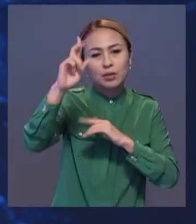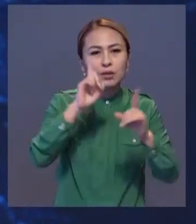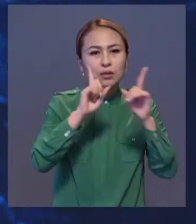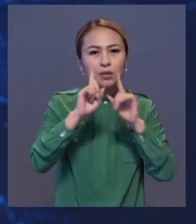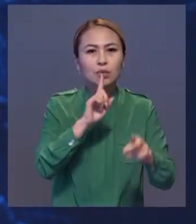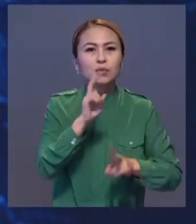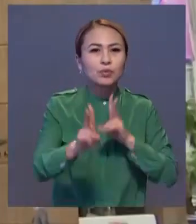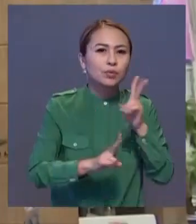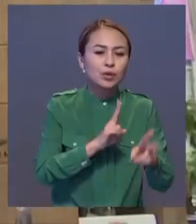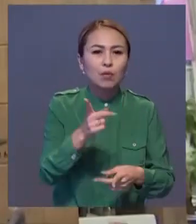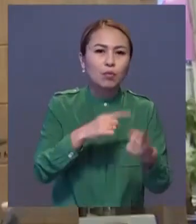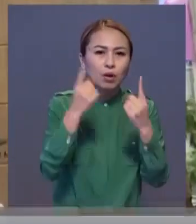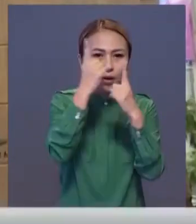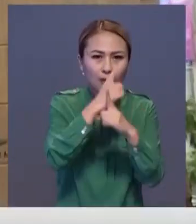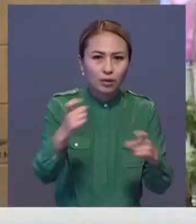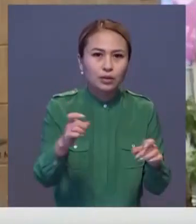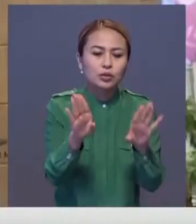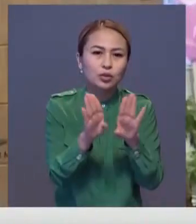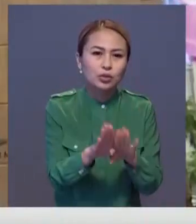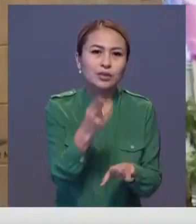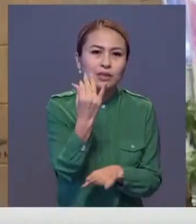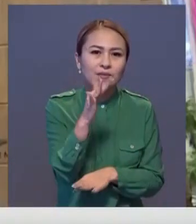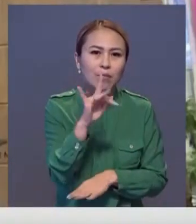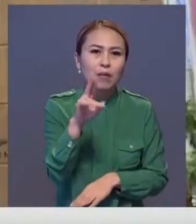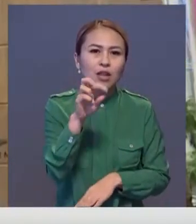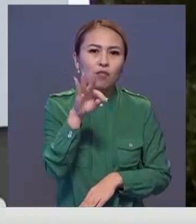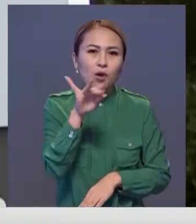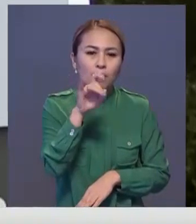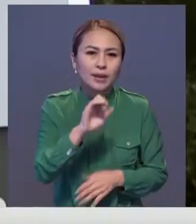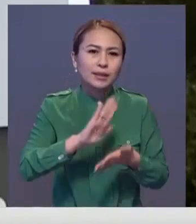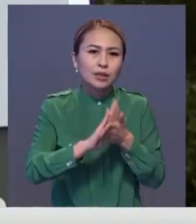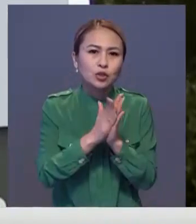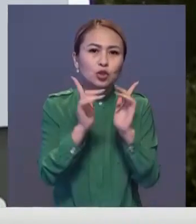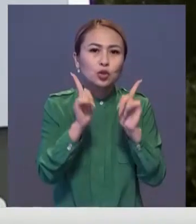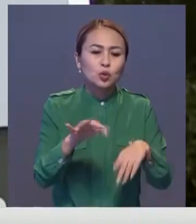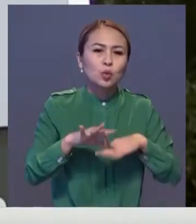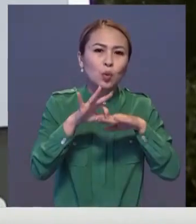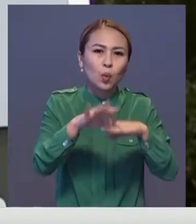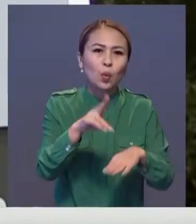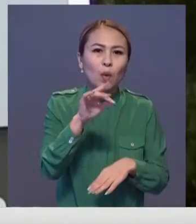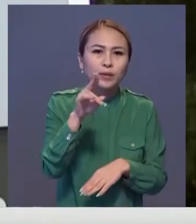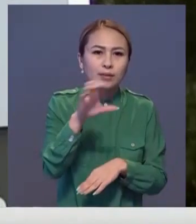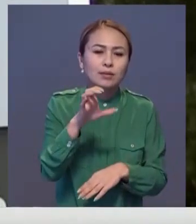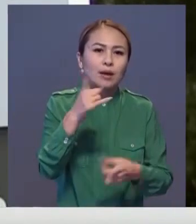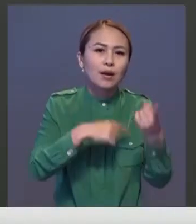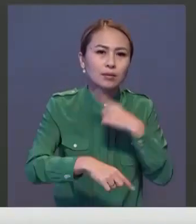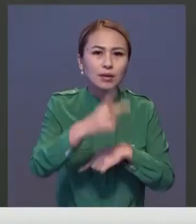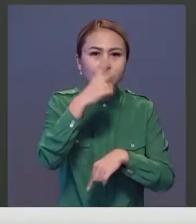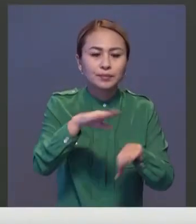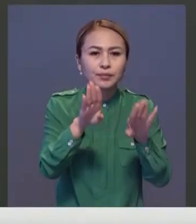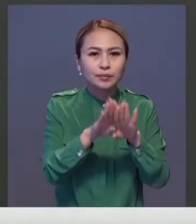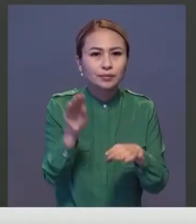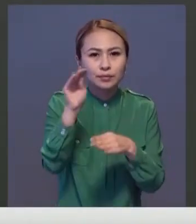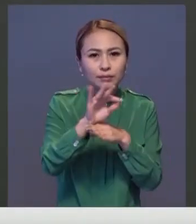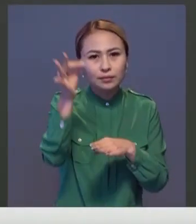бірлестіктің наразылығын тудырған бұқаралық ақпарат құралдары үшін цифрлық платформалармен келісі жүргізу туралы кодексті қайта қарайтын мәлімдеді. Еске